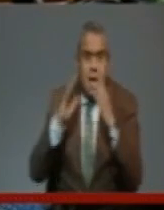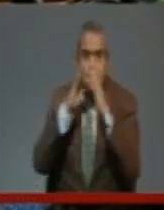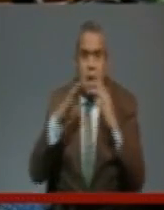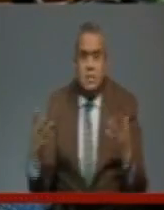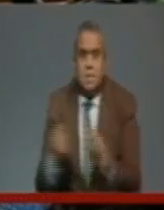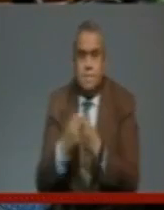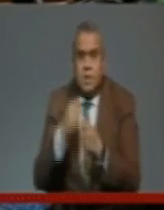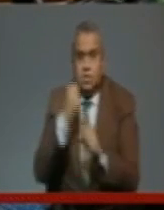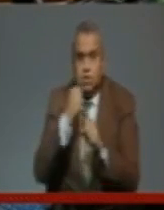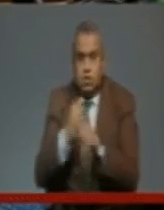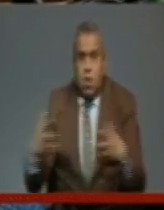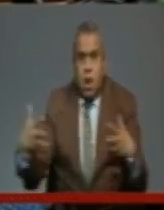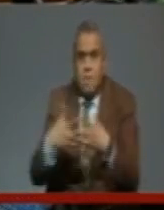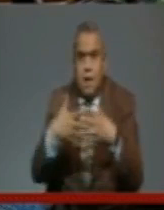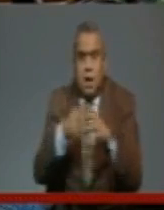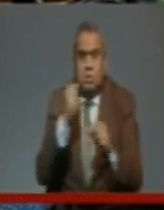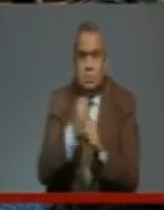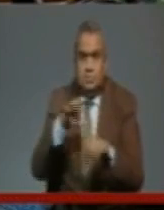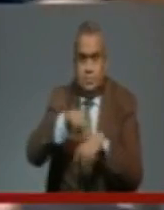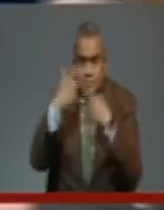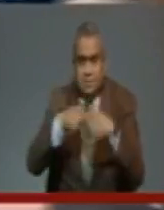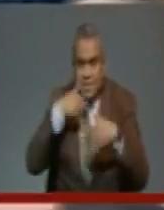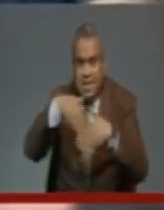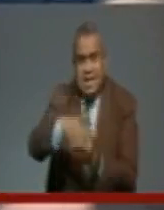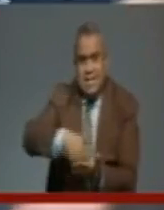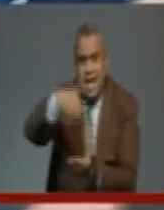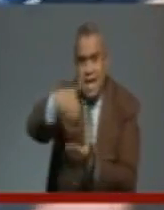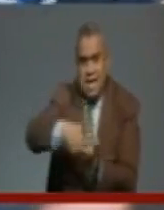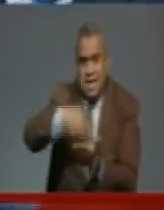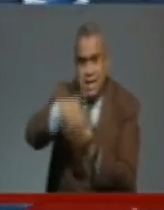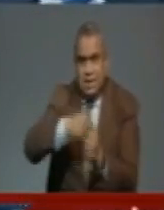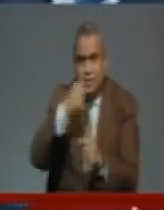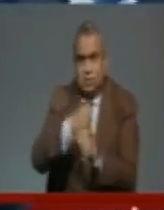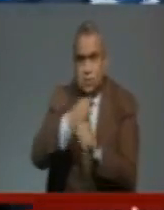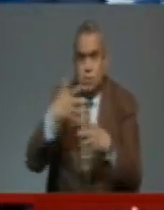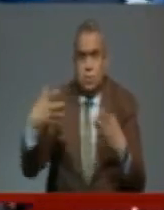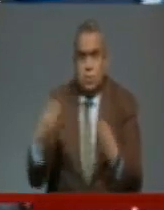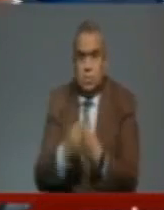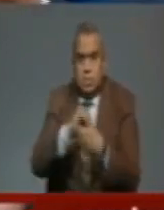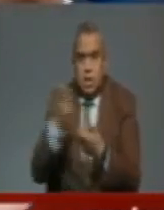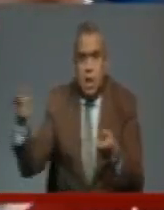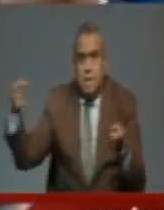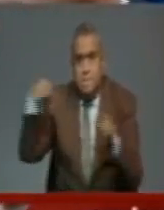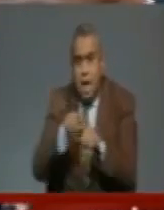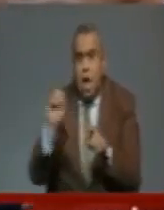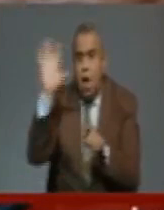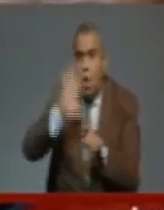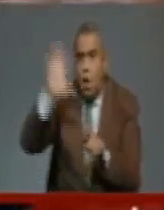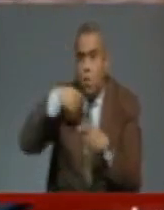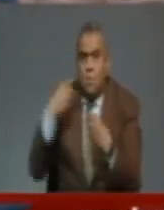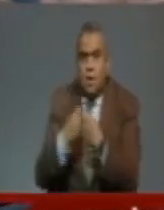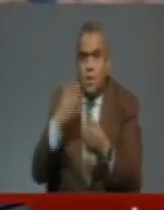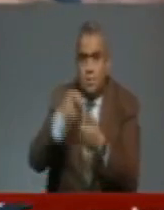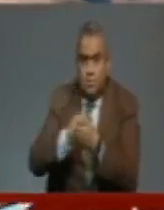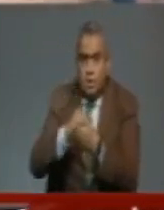تشتغل في موضوع التكريك وتجيب كركات وتشتغل مع جنبا إلى جنب مع الشركات الأجنبية. وصلت نسبة تنفيذ النهاردة